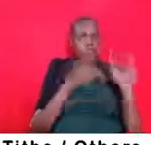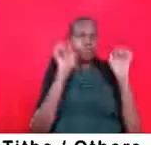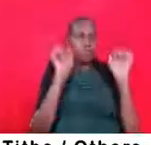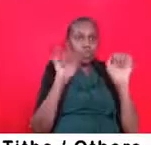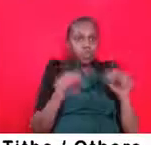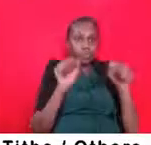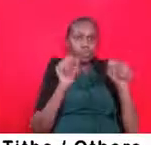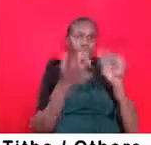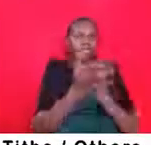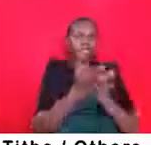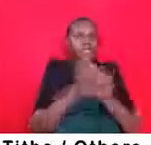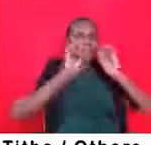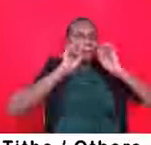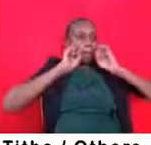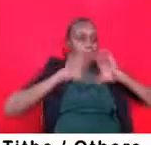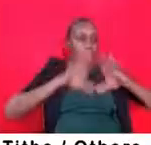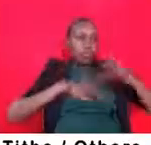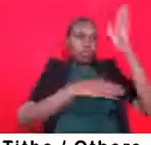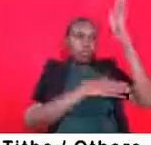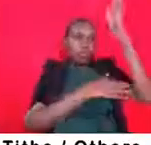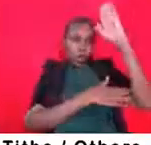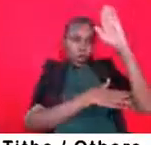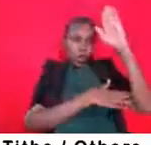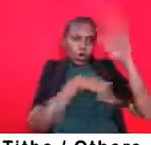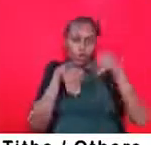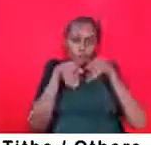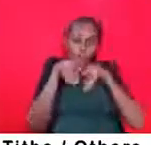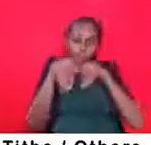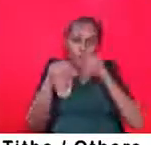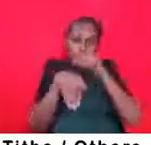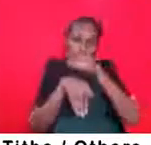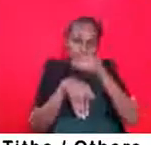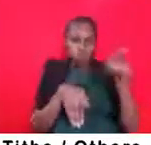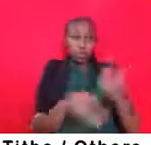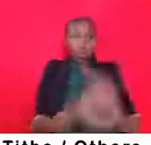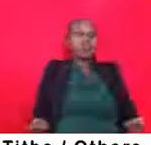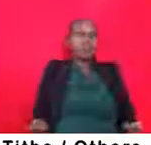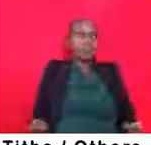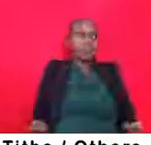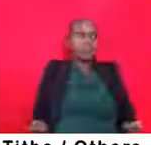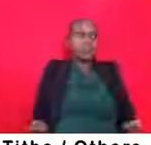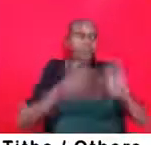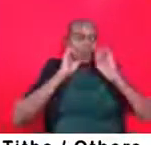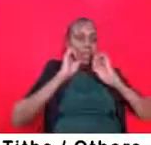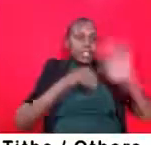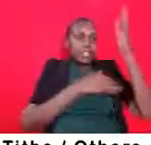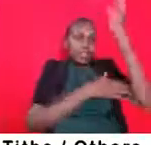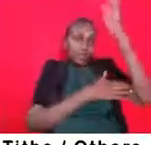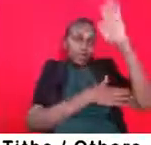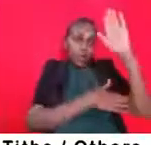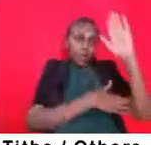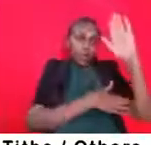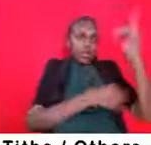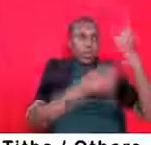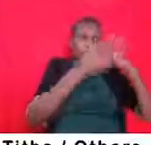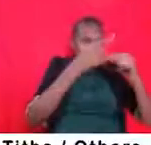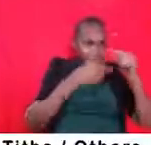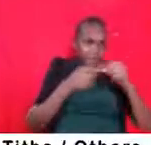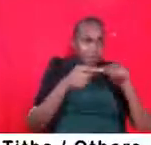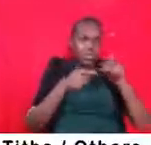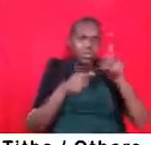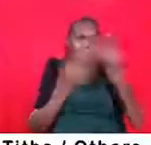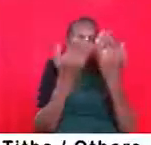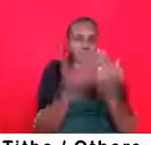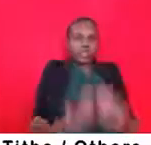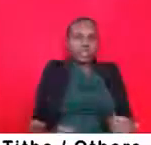kwamba baraka za Mungu zitakuwa zinakumiminia wewe. Baraka za Mungu zitamiminia watoto